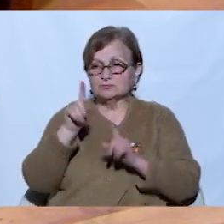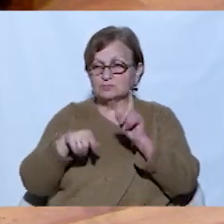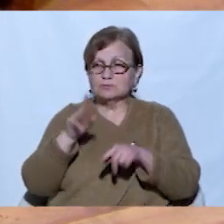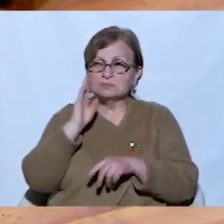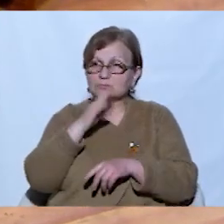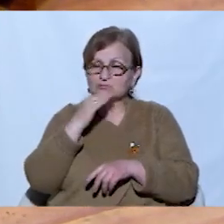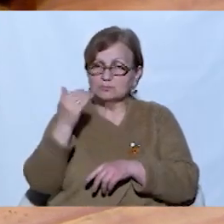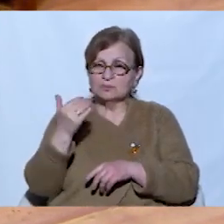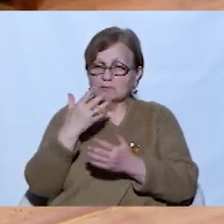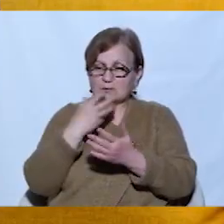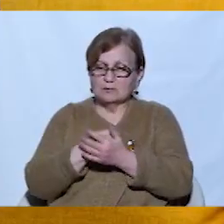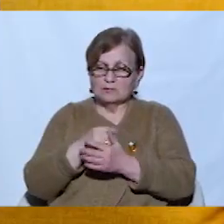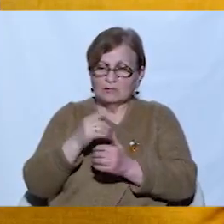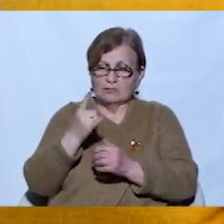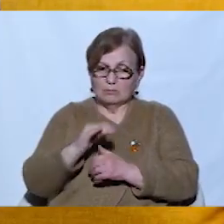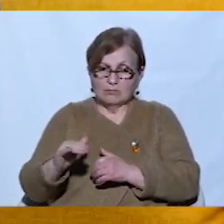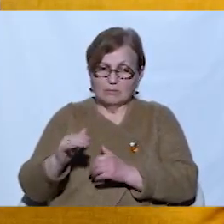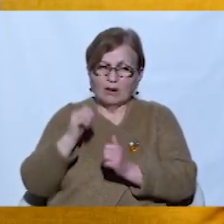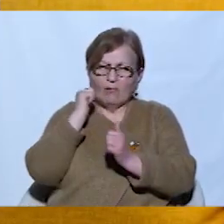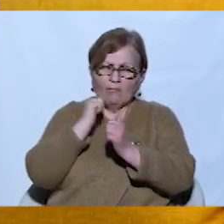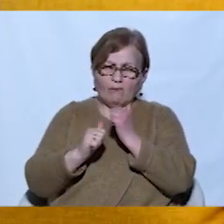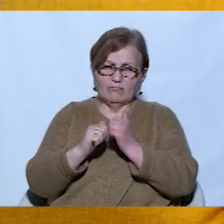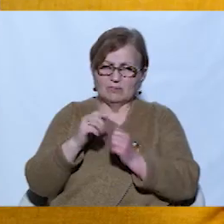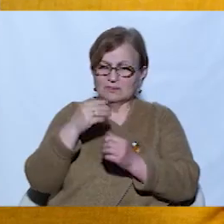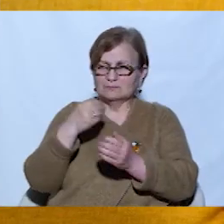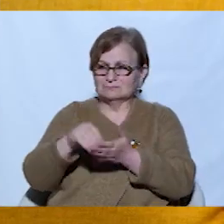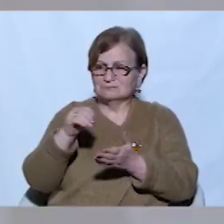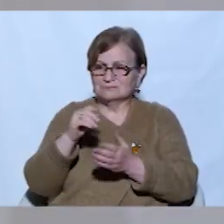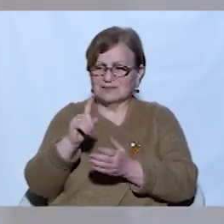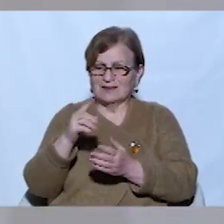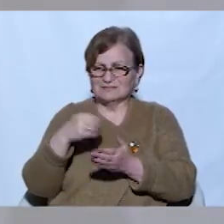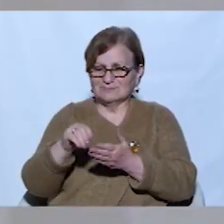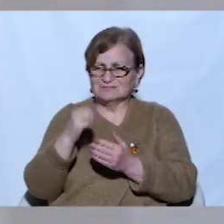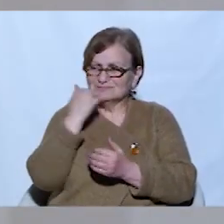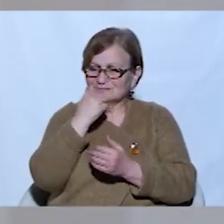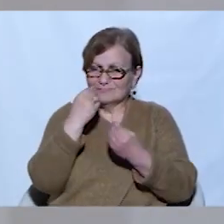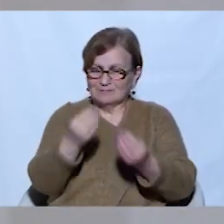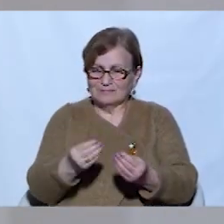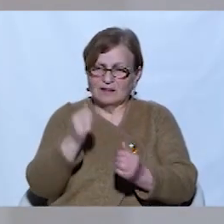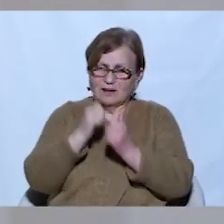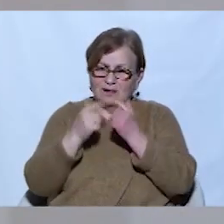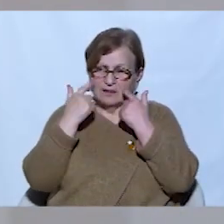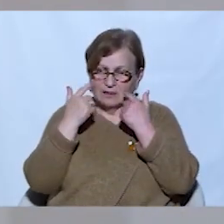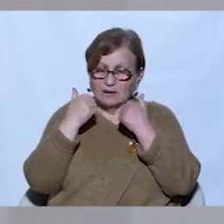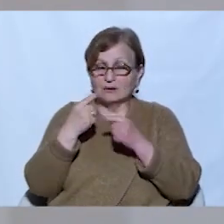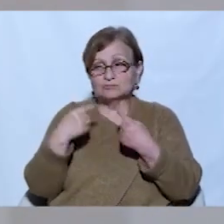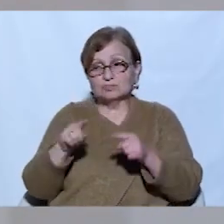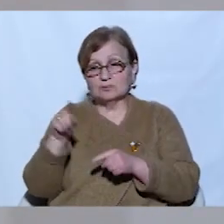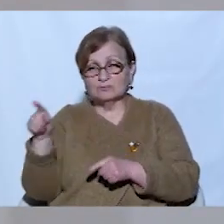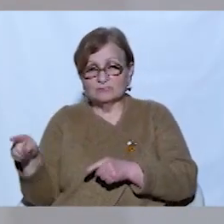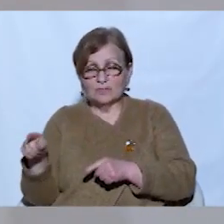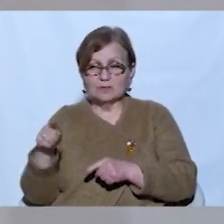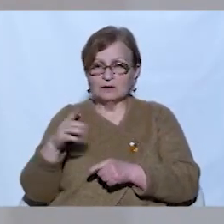მშობლისთვის მისი ბავშვი თითქმის ყველა ახალი ნივთის ყიდვაზე ტირის ჩვეულებრივი ამბავი არის, მაგრამ ვიღაცა სხვა მშობლისათვის ეს ძალიან მნიშვნელოვანია და მაშინ